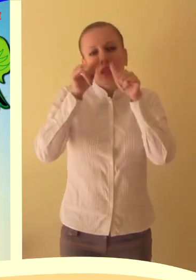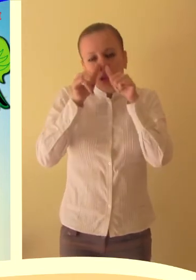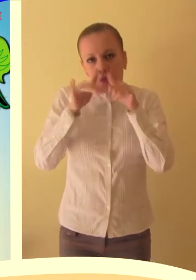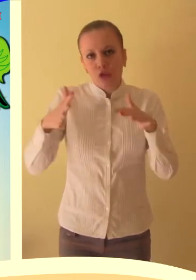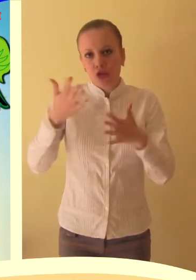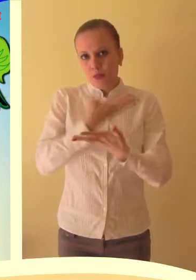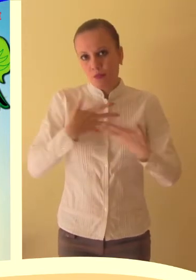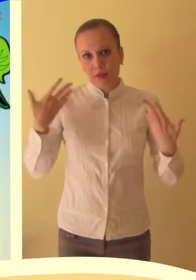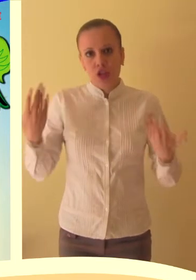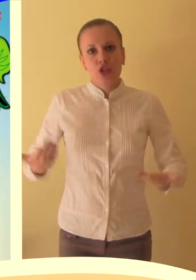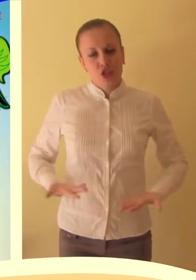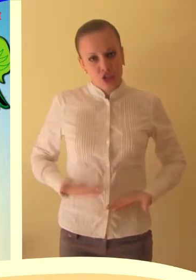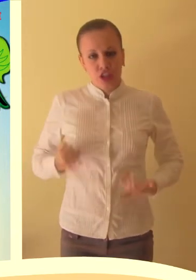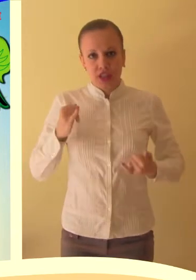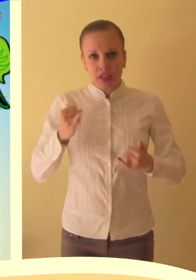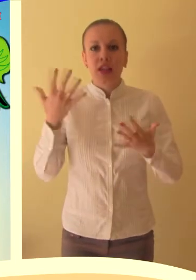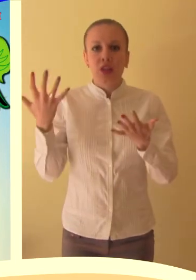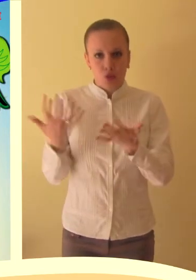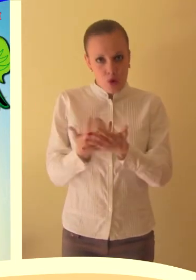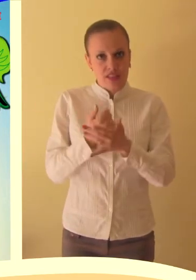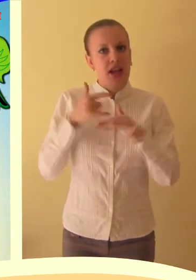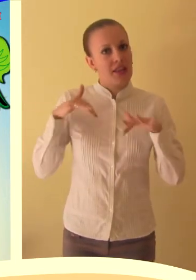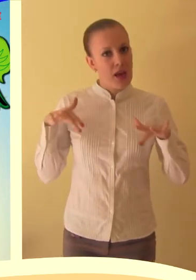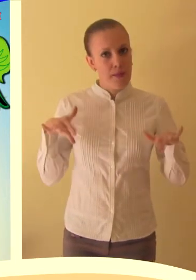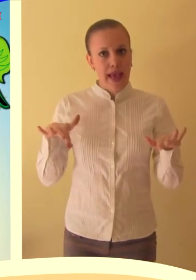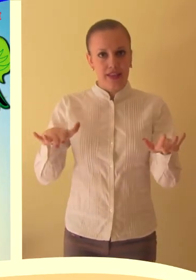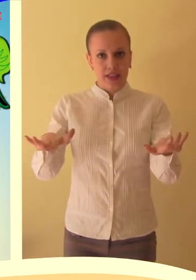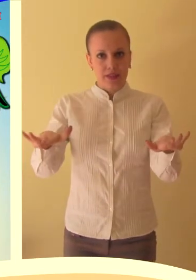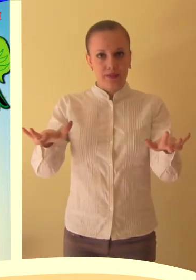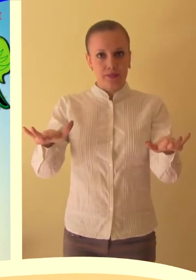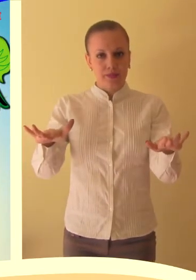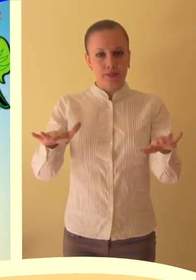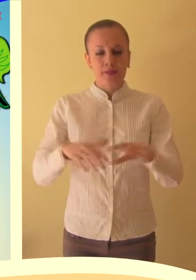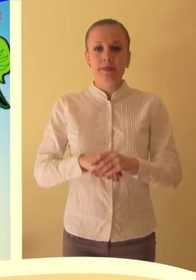руки не можемо ми жити і досягать мети